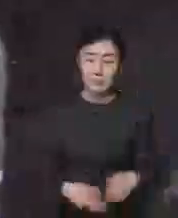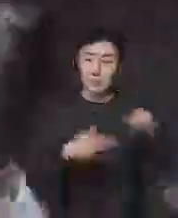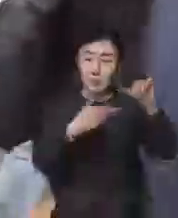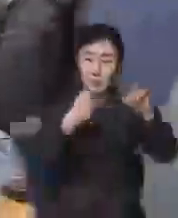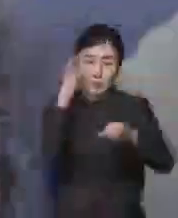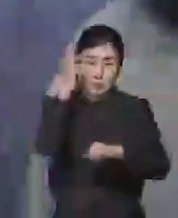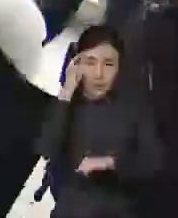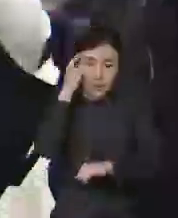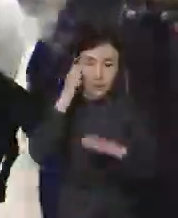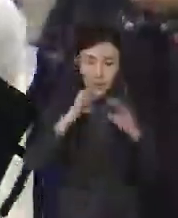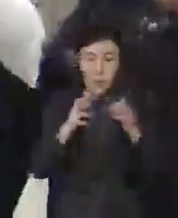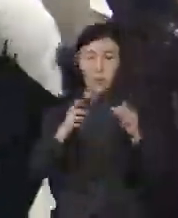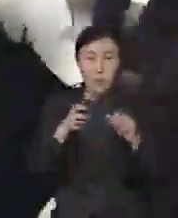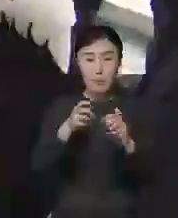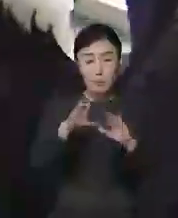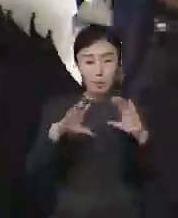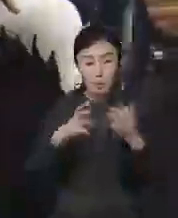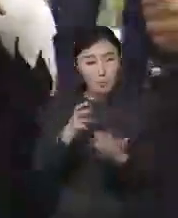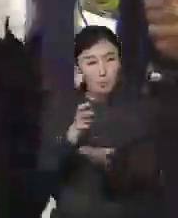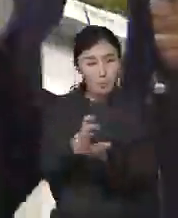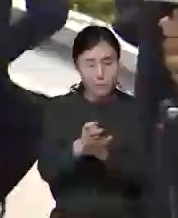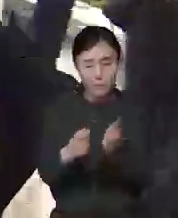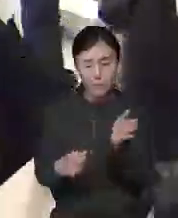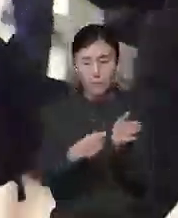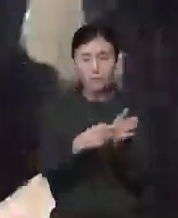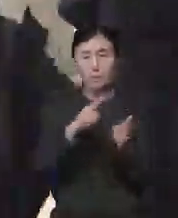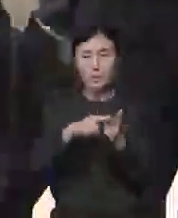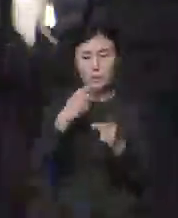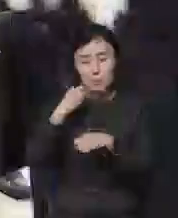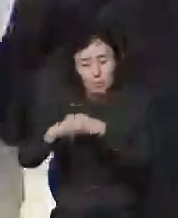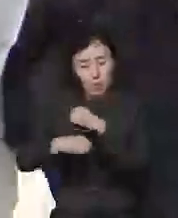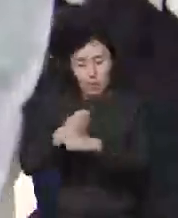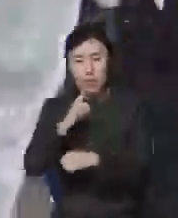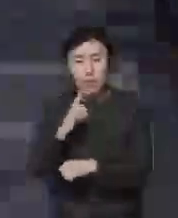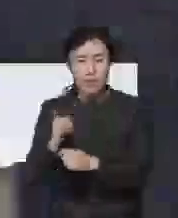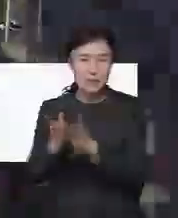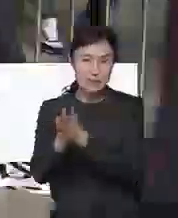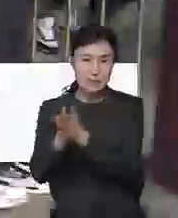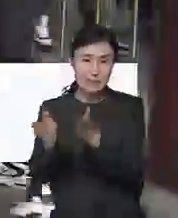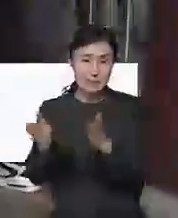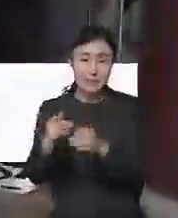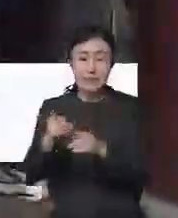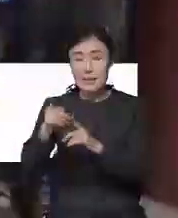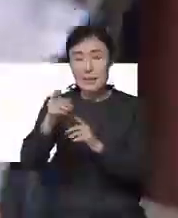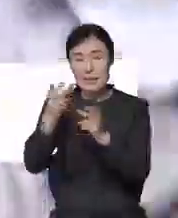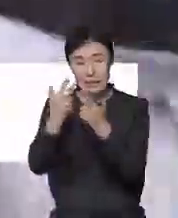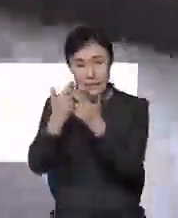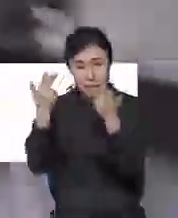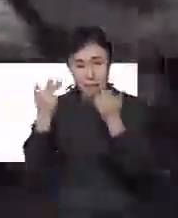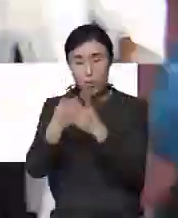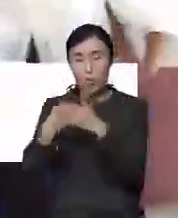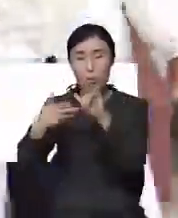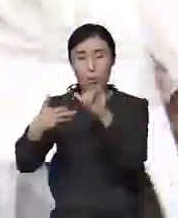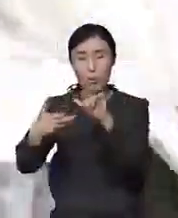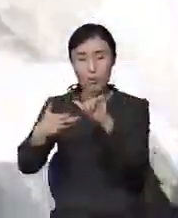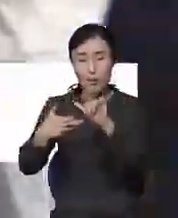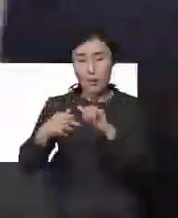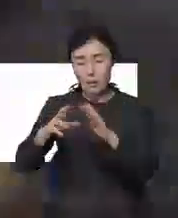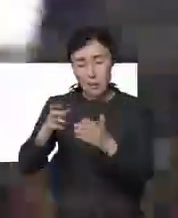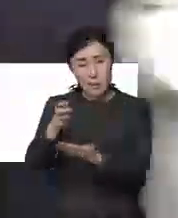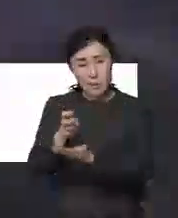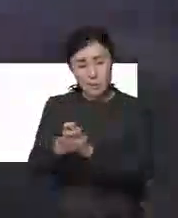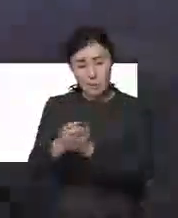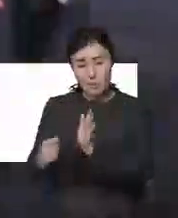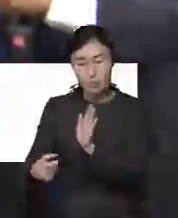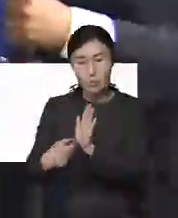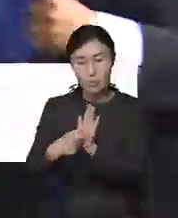5.18 정신의 헌법 전문 수록을 두고 민주당이 먼저 포문을 열었습니다. 이재명 대표는 5.18 헌법 전문 수록을